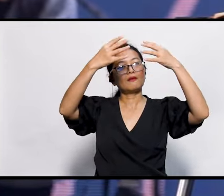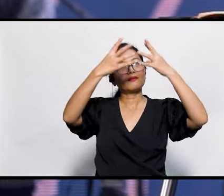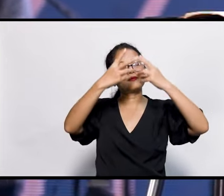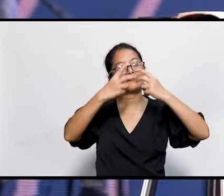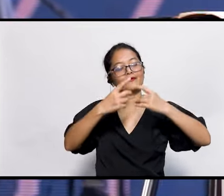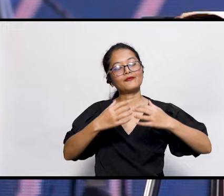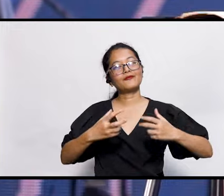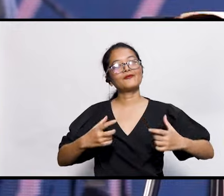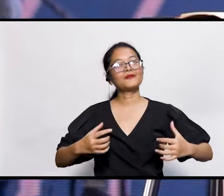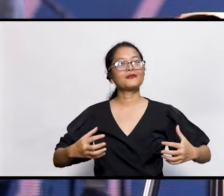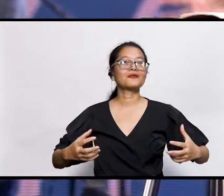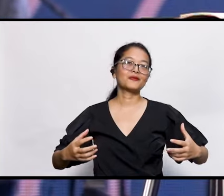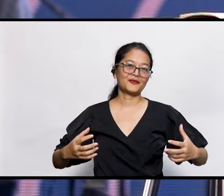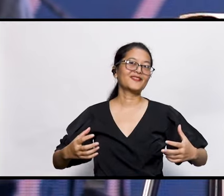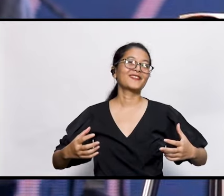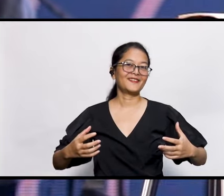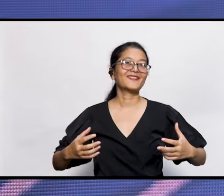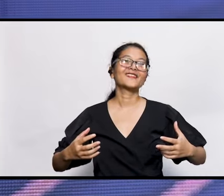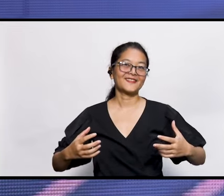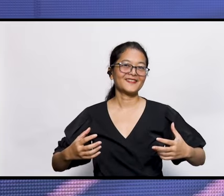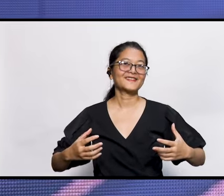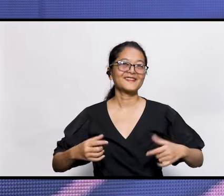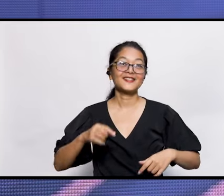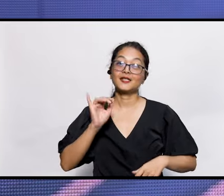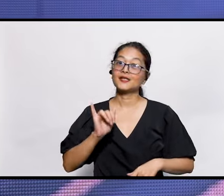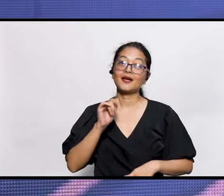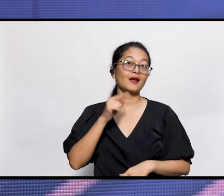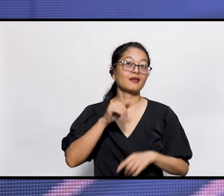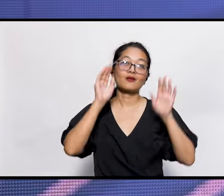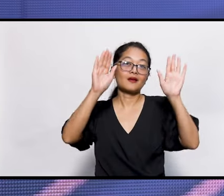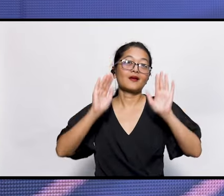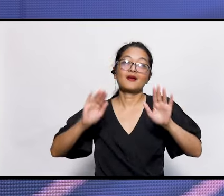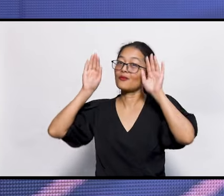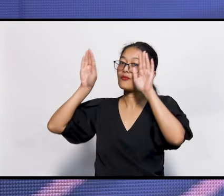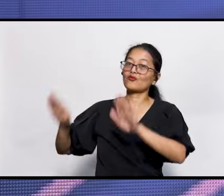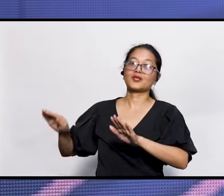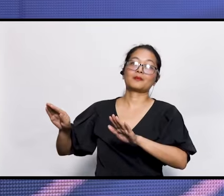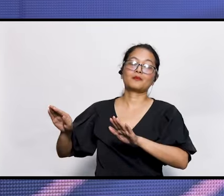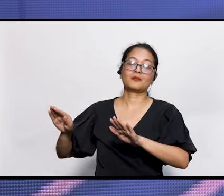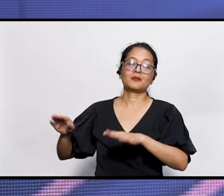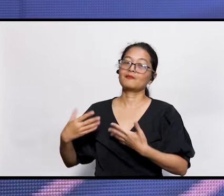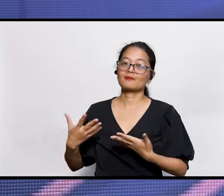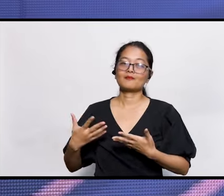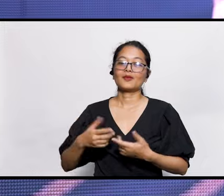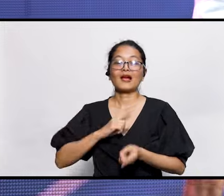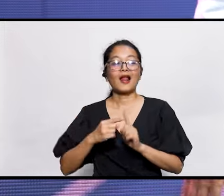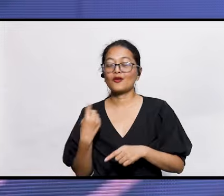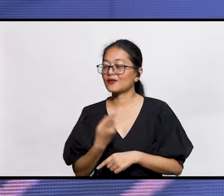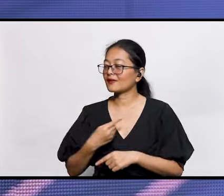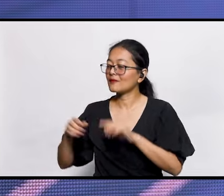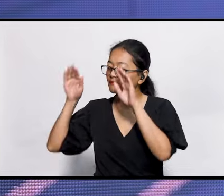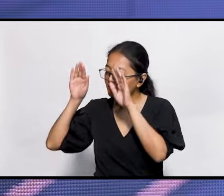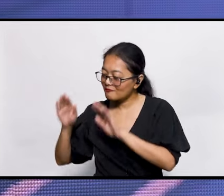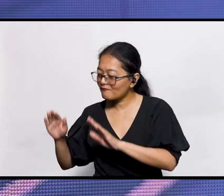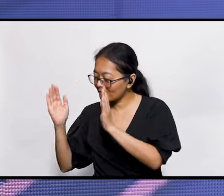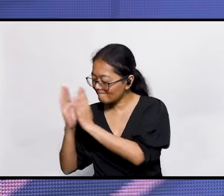sininya dulu be That's Worship sulit kalau praise and